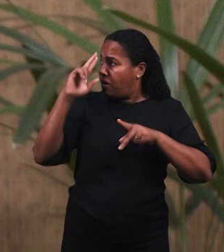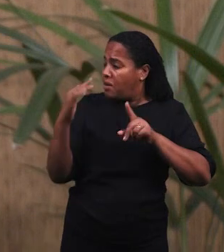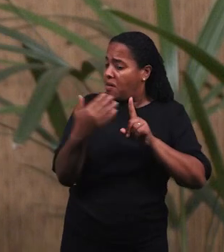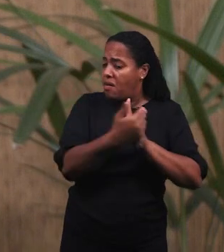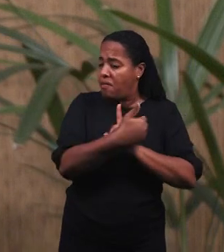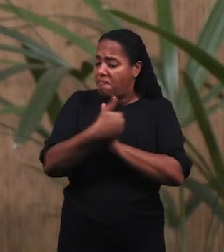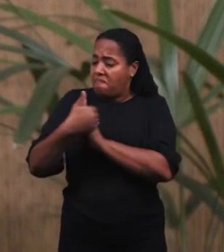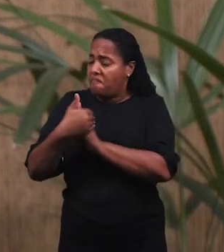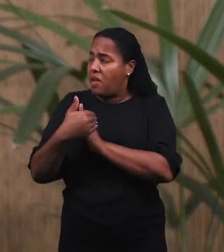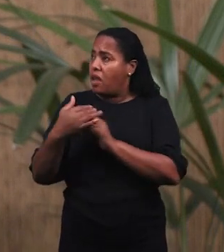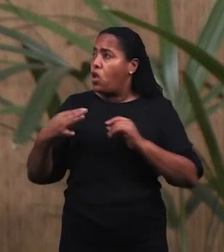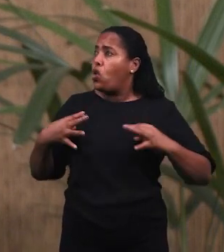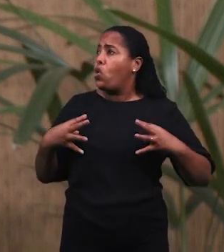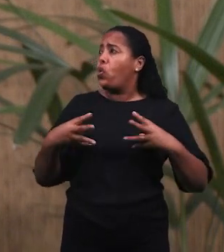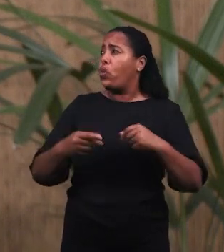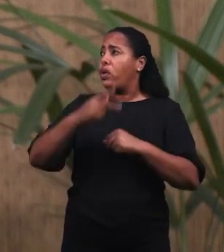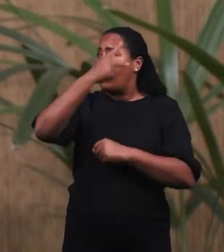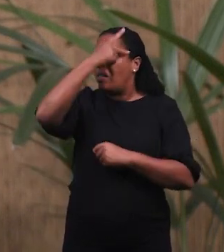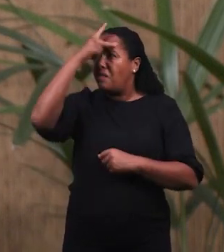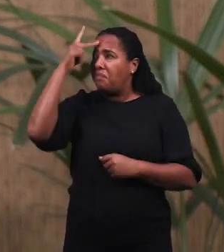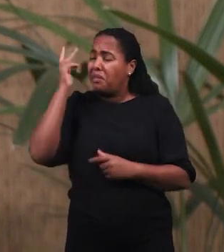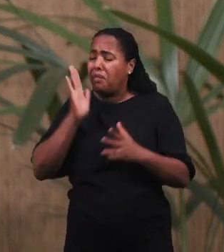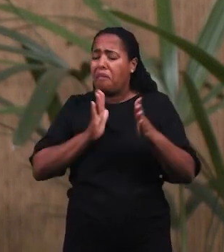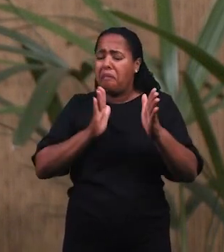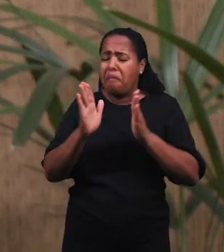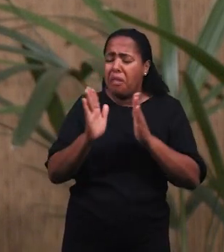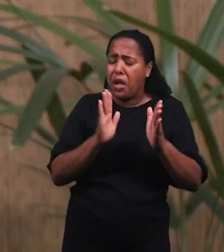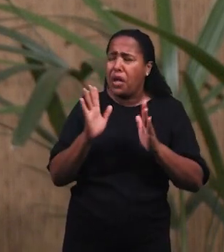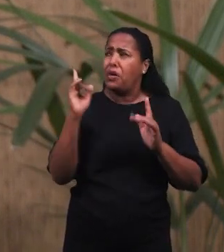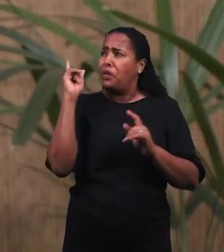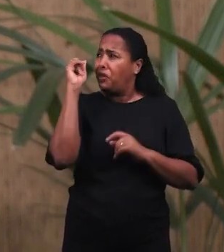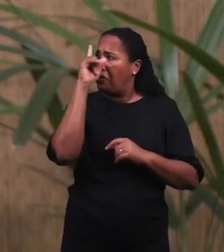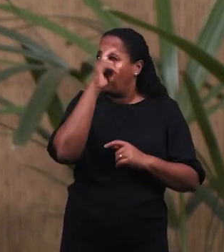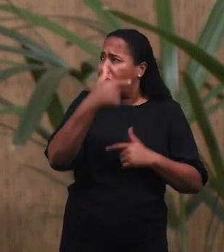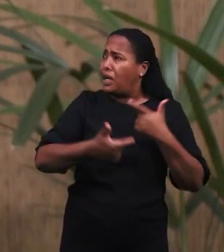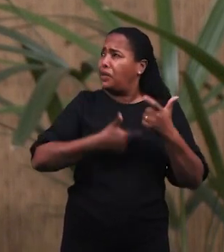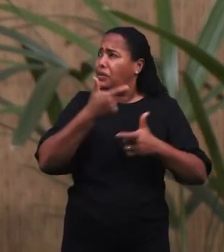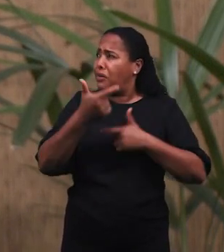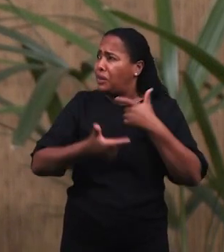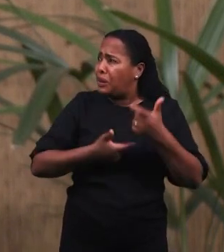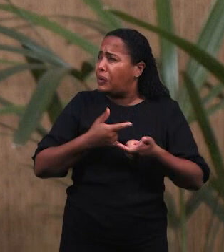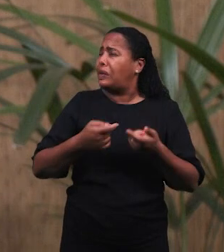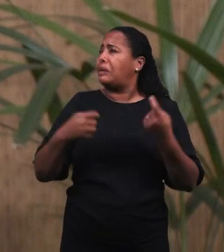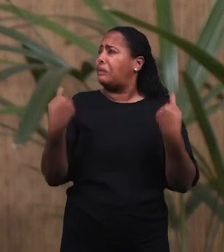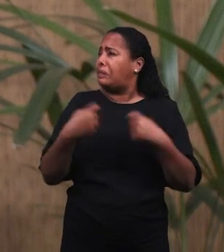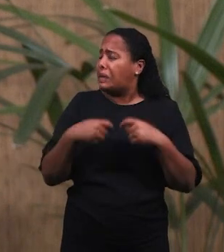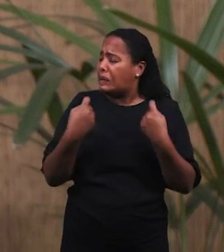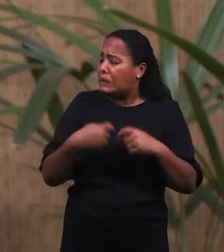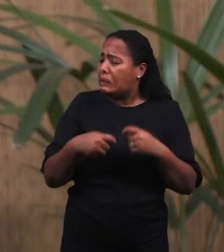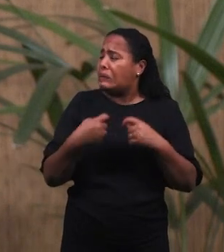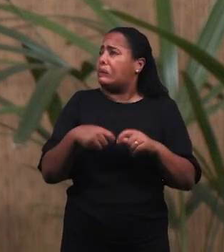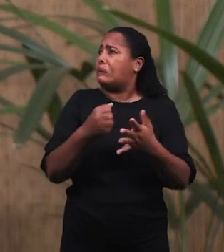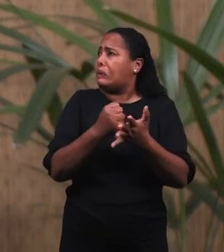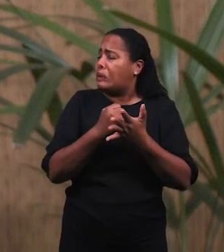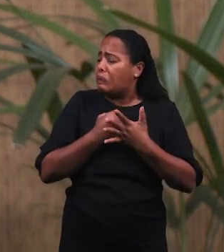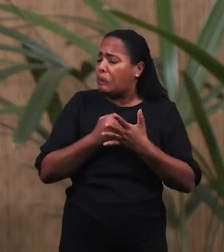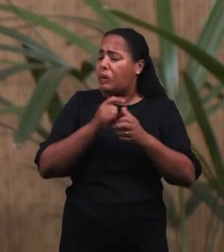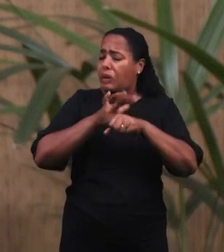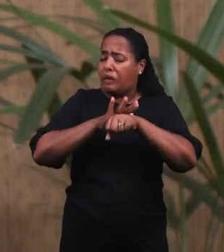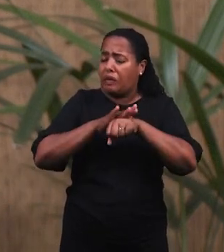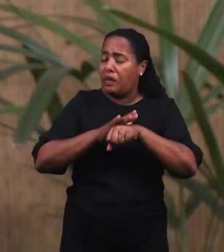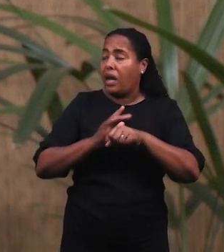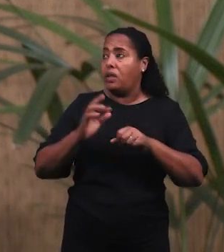Твой и всех тех, кто проходит трудности, нужды, борьбу,